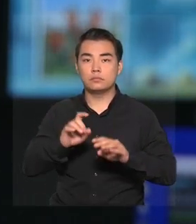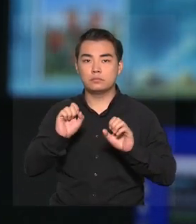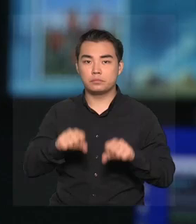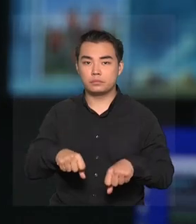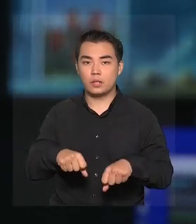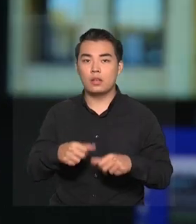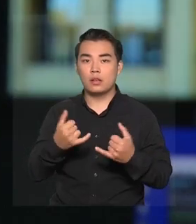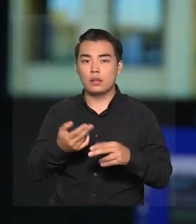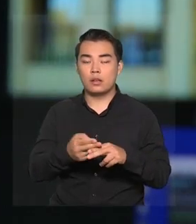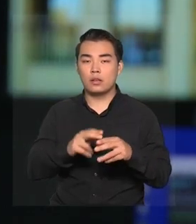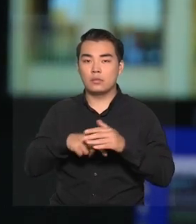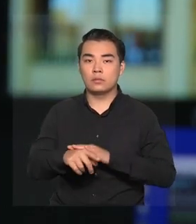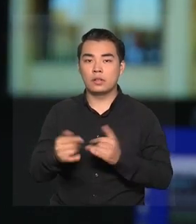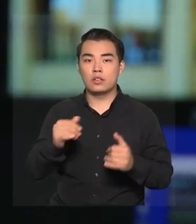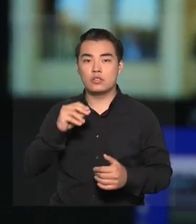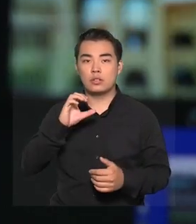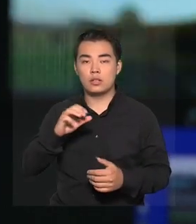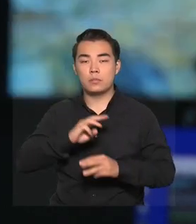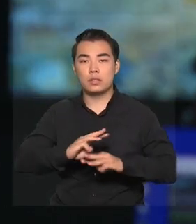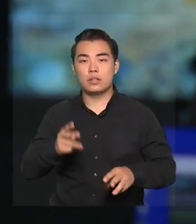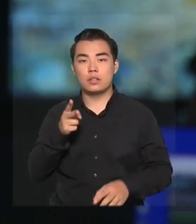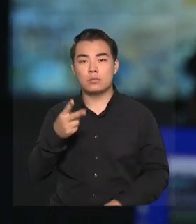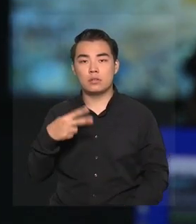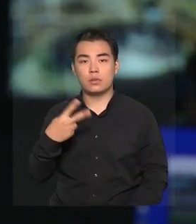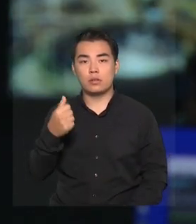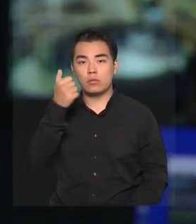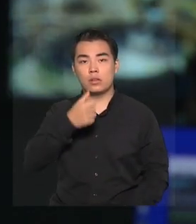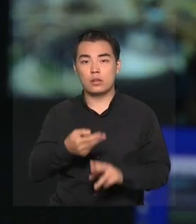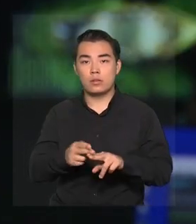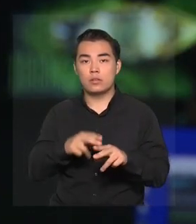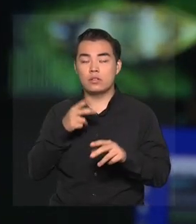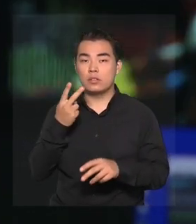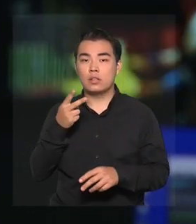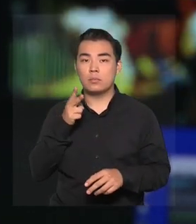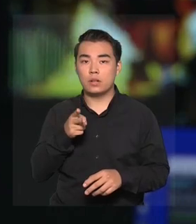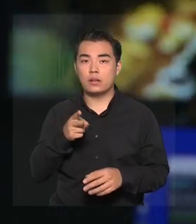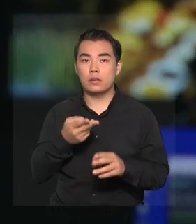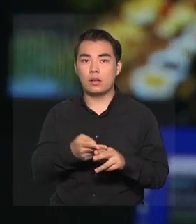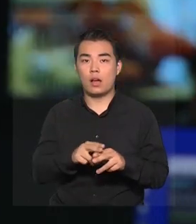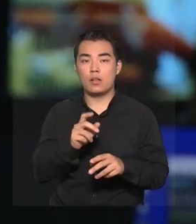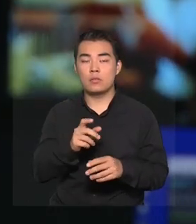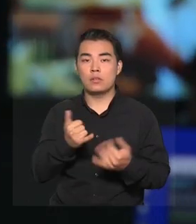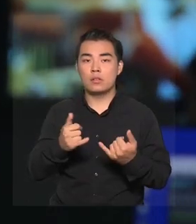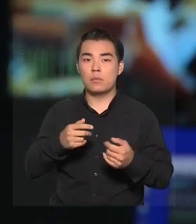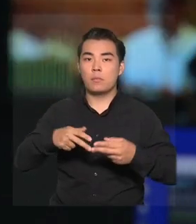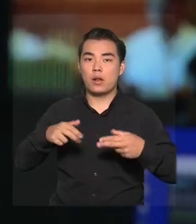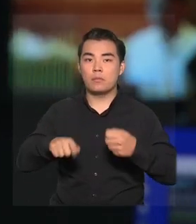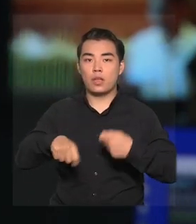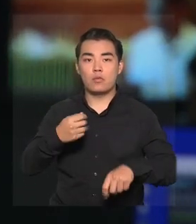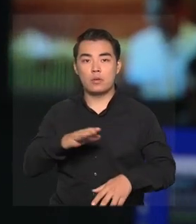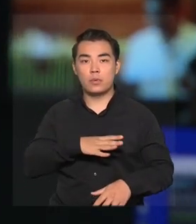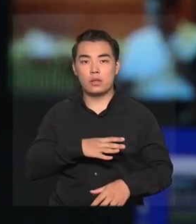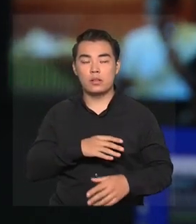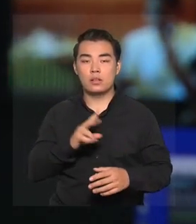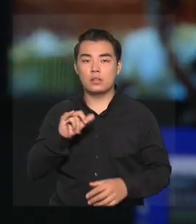секілді. Төтенше жағдайлар министрлігі 2022 жылдың өзінде 2000-нан астам талаптардың бұзылғанын анықтаған.